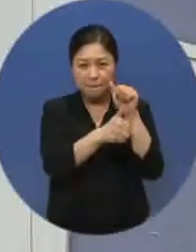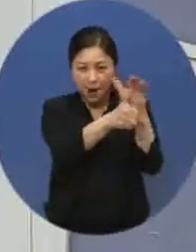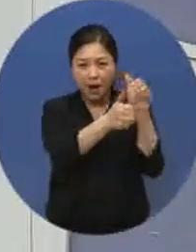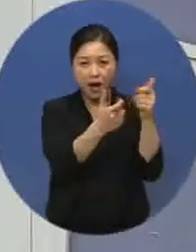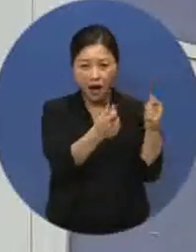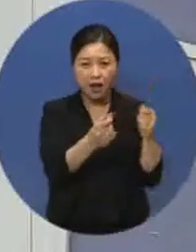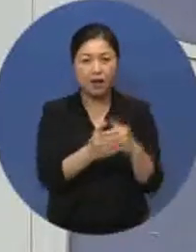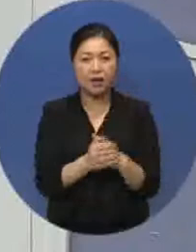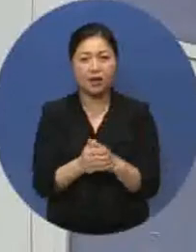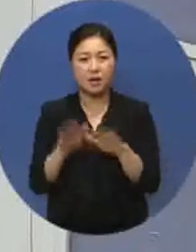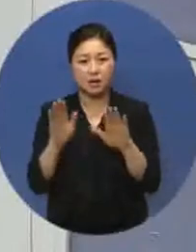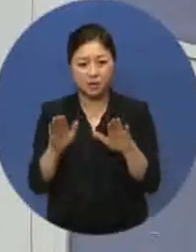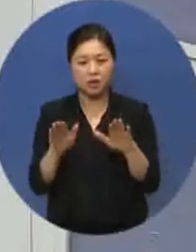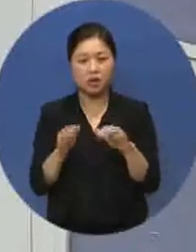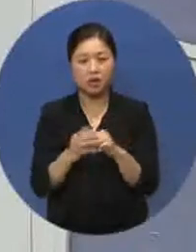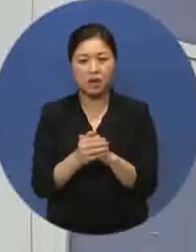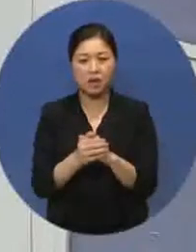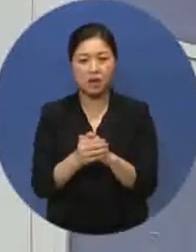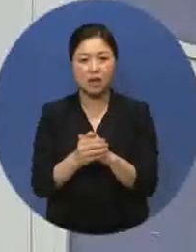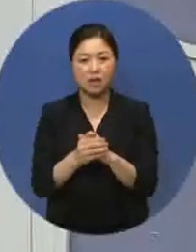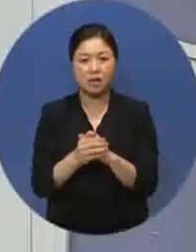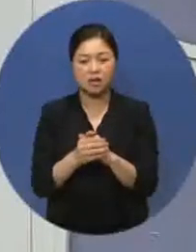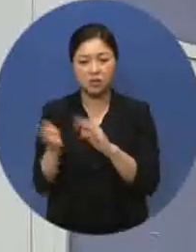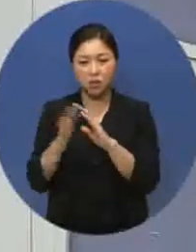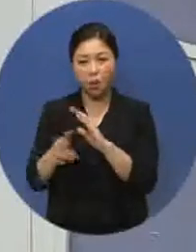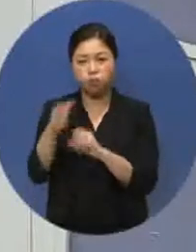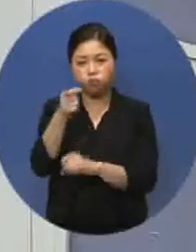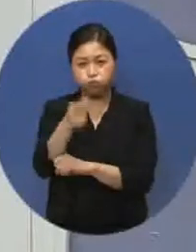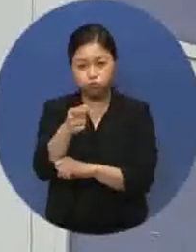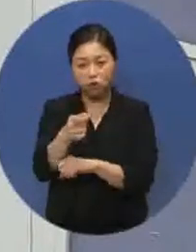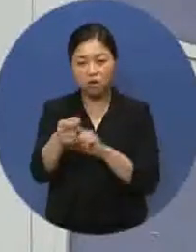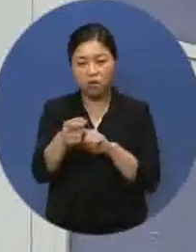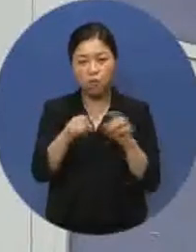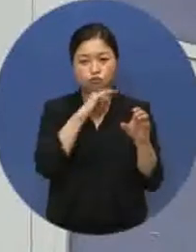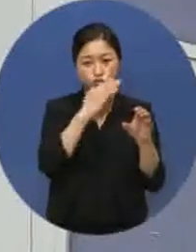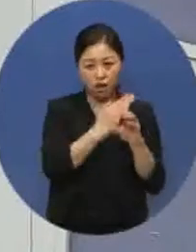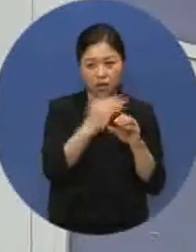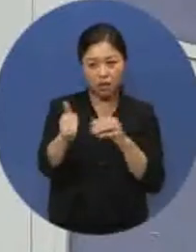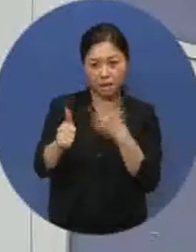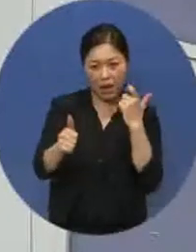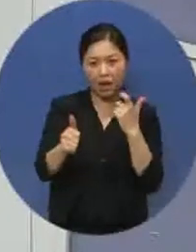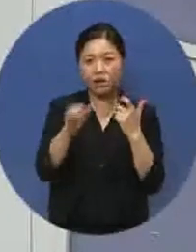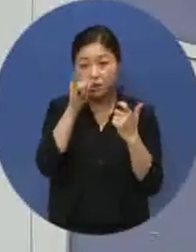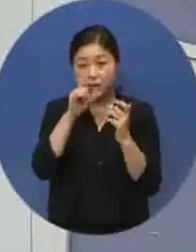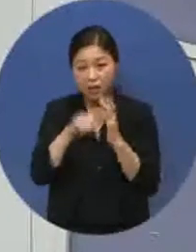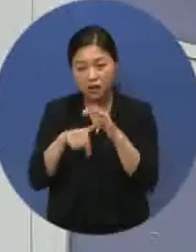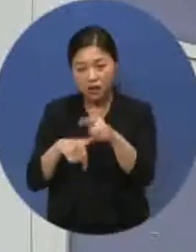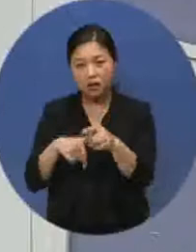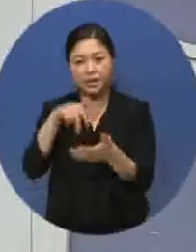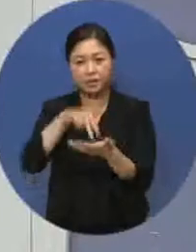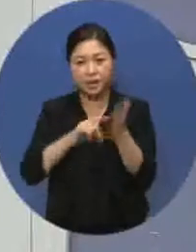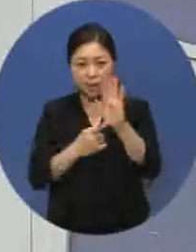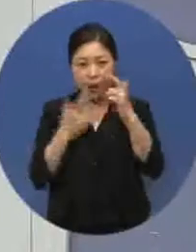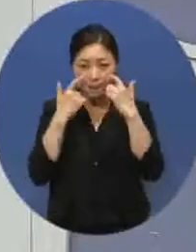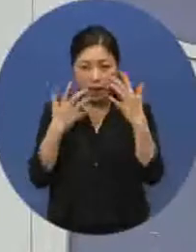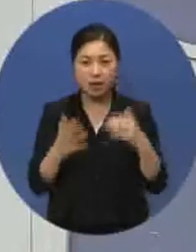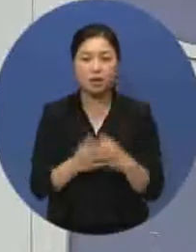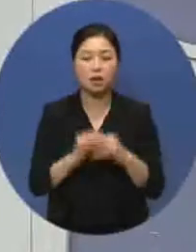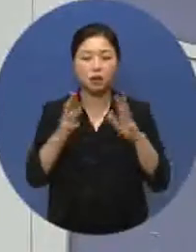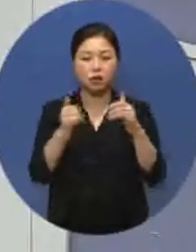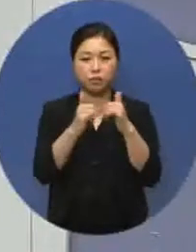대해서 북한이 총살을 하거나 하는 부분에 대해서는 저희가 강력하게 성명서를 내고, 또한 국민의 기본적인